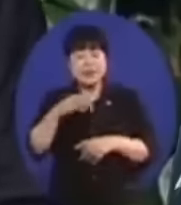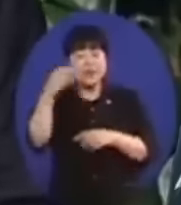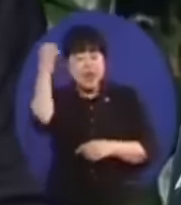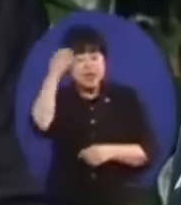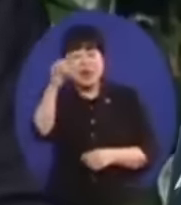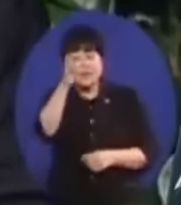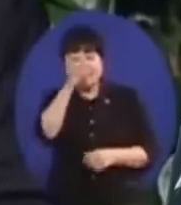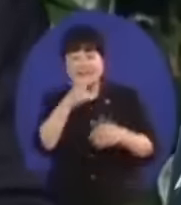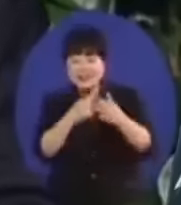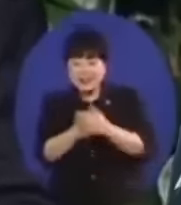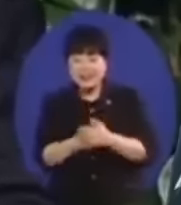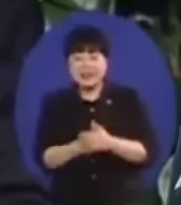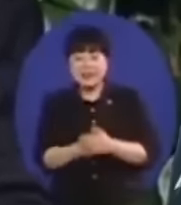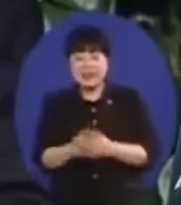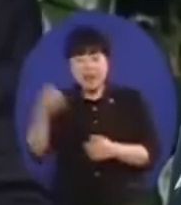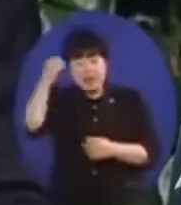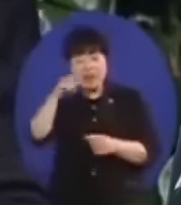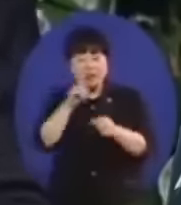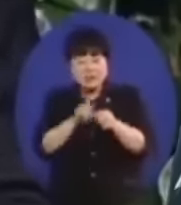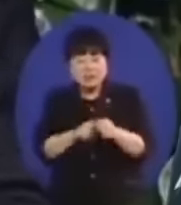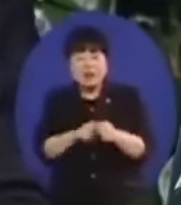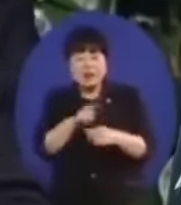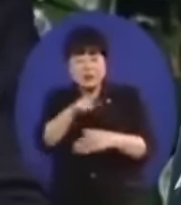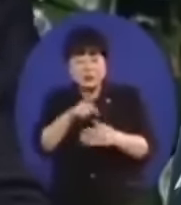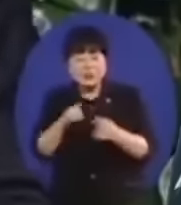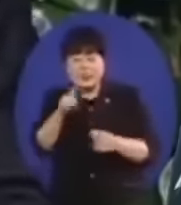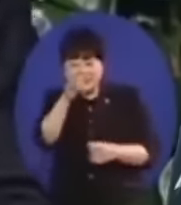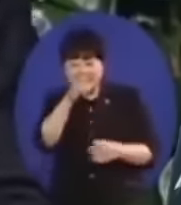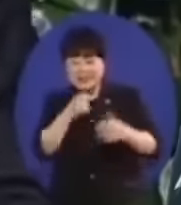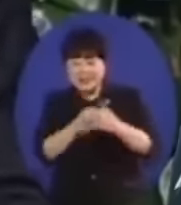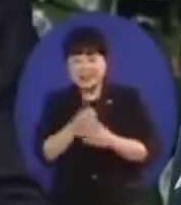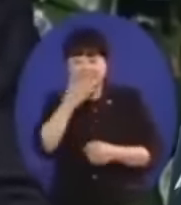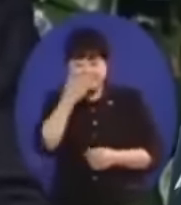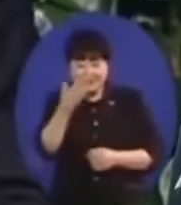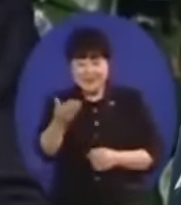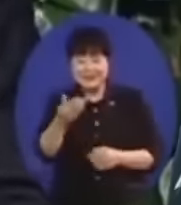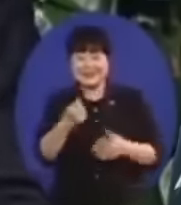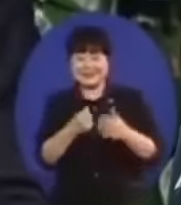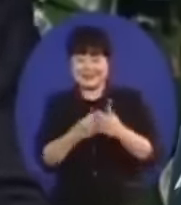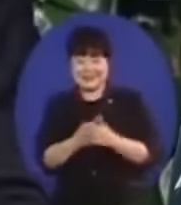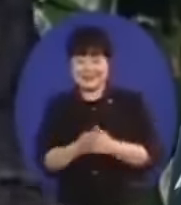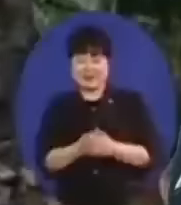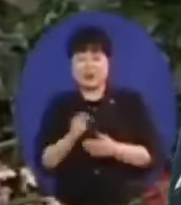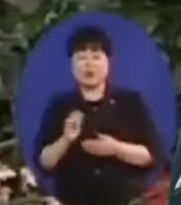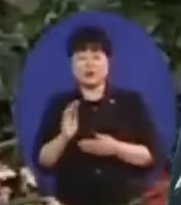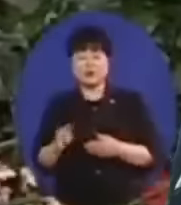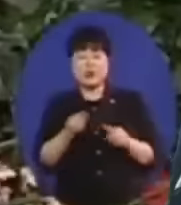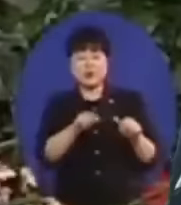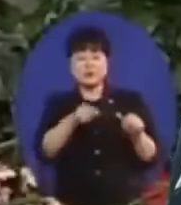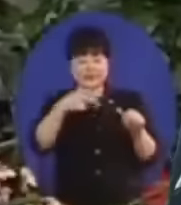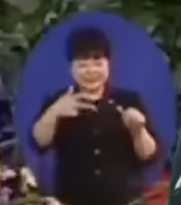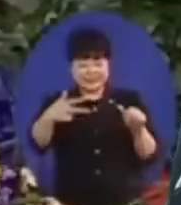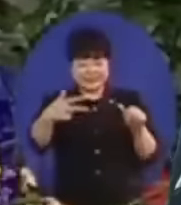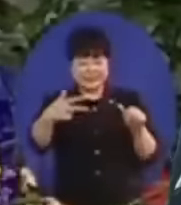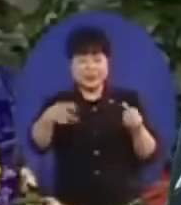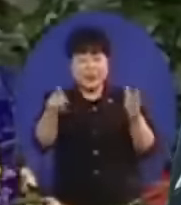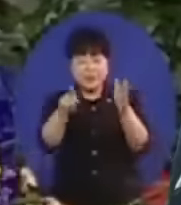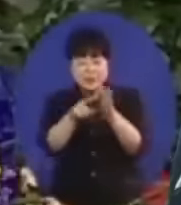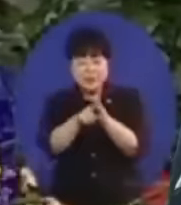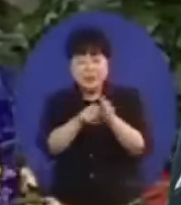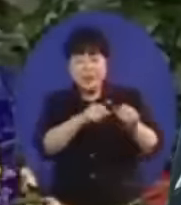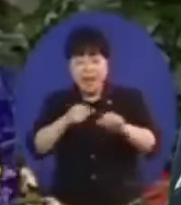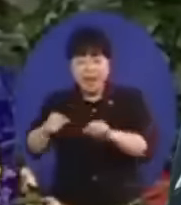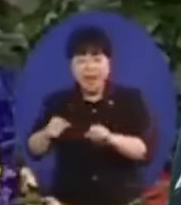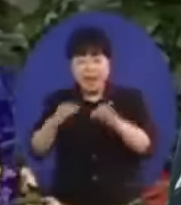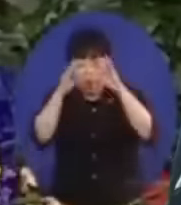것입니다. 영적인 존재, 속사람이 들어있는 것입니다. 그러므로 고린도후서 5장 7절에 이는 우리가 믿음으로